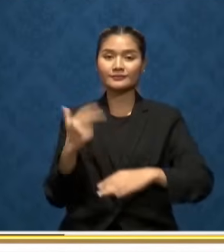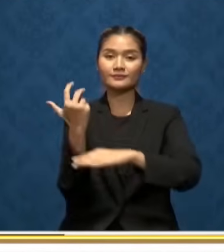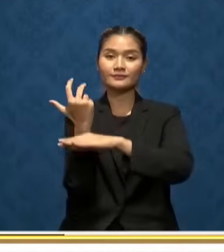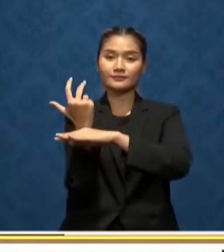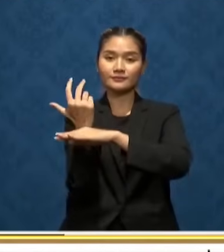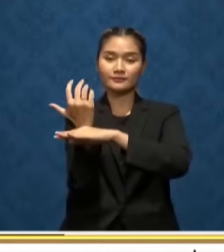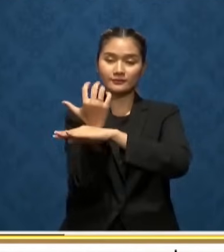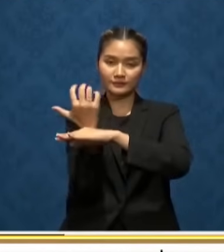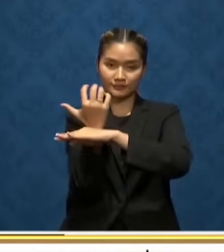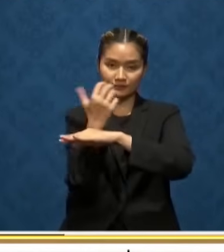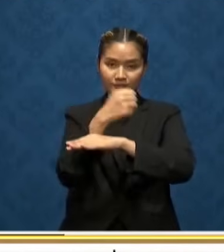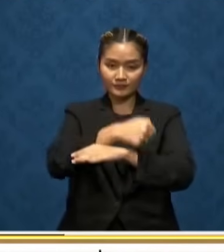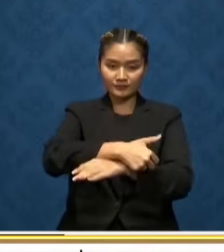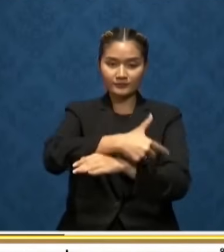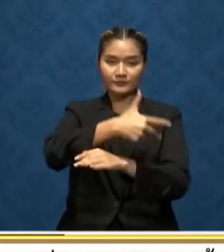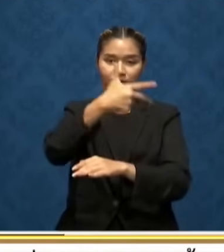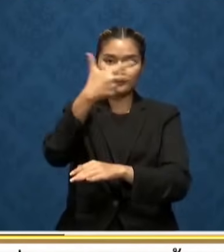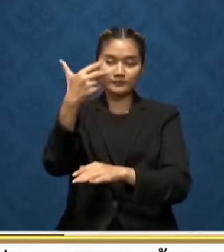ครับ